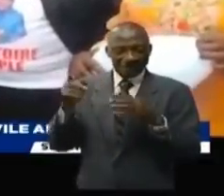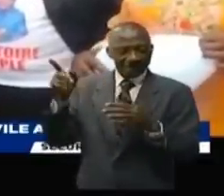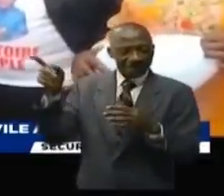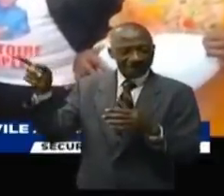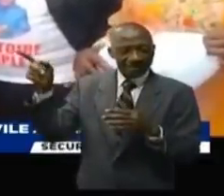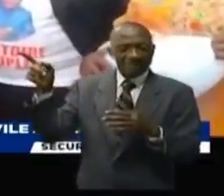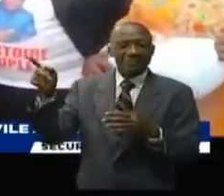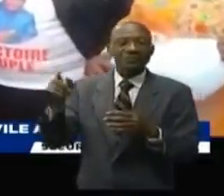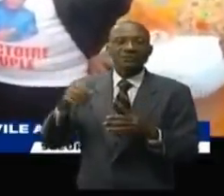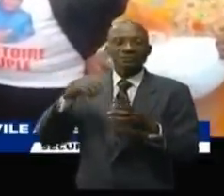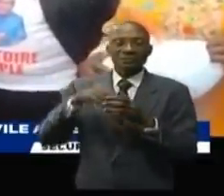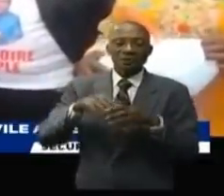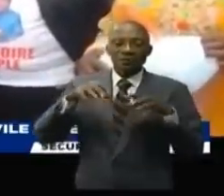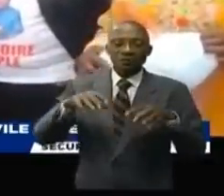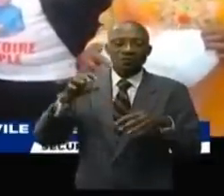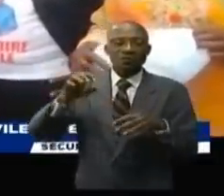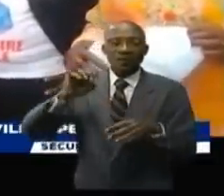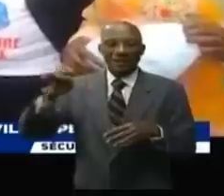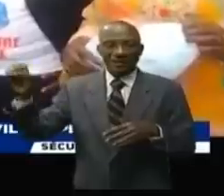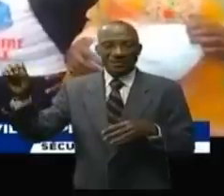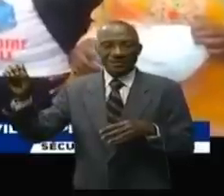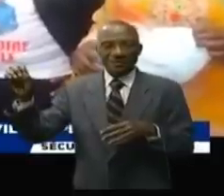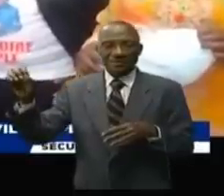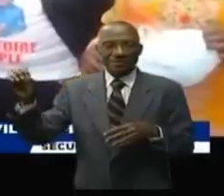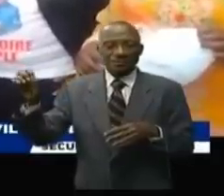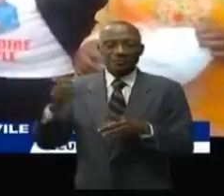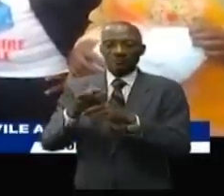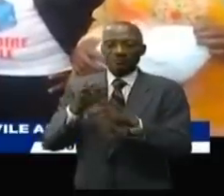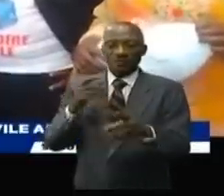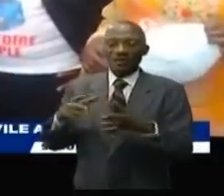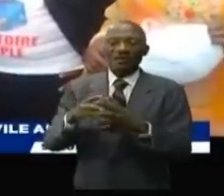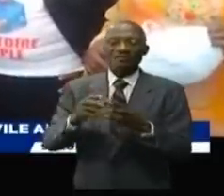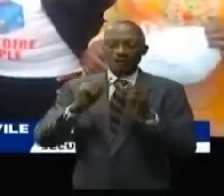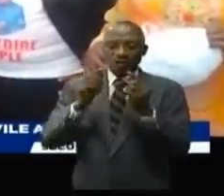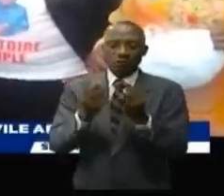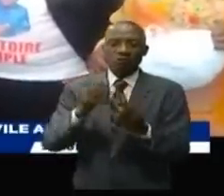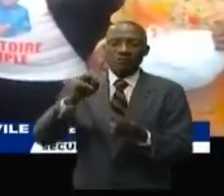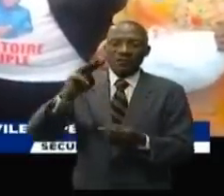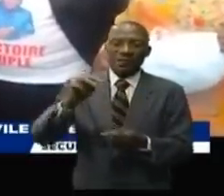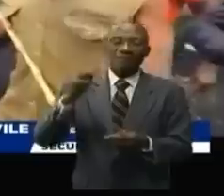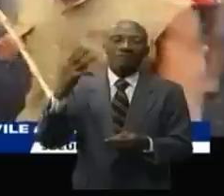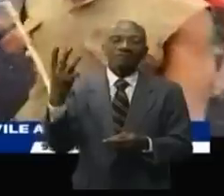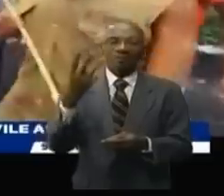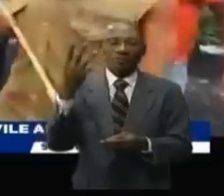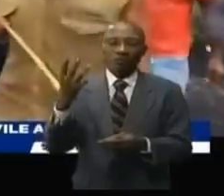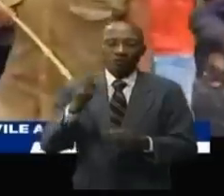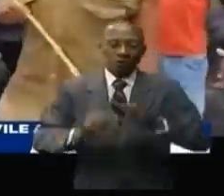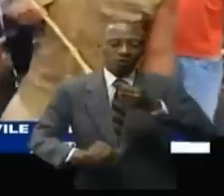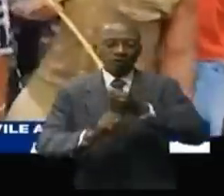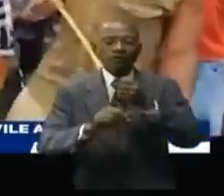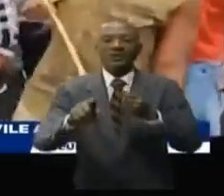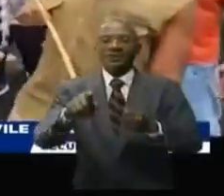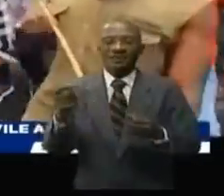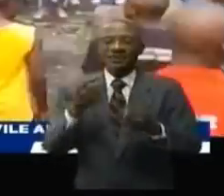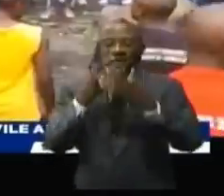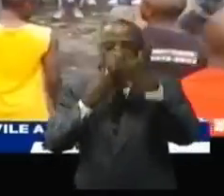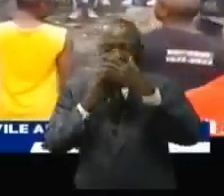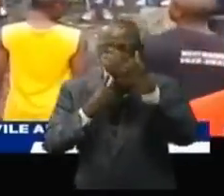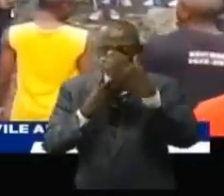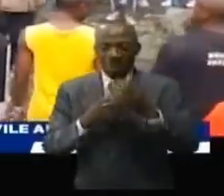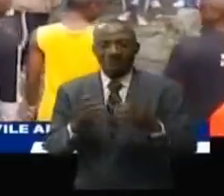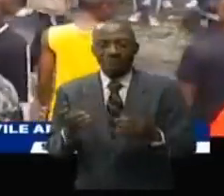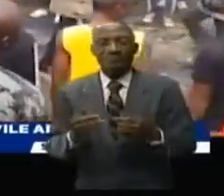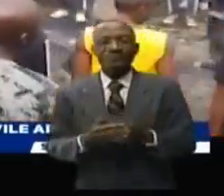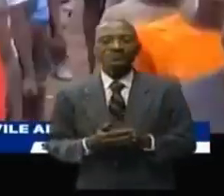victime de la part de terroristes du M23 appuyés par le Rwanda. À cet effet,